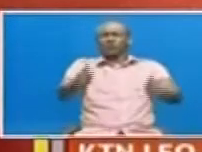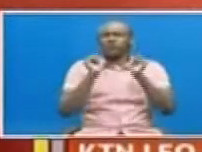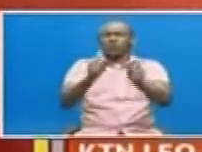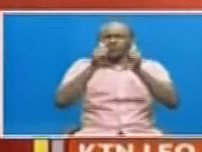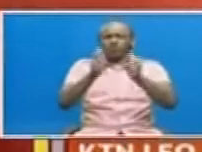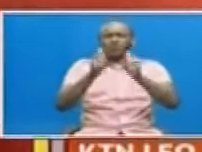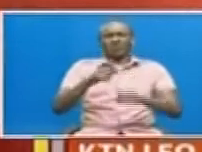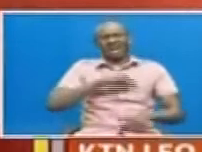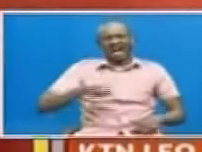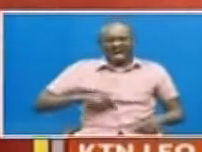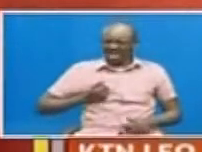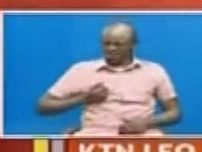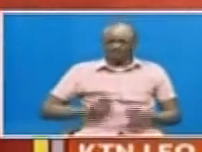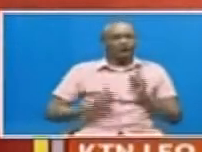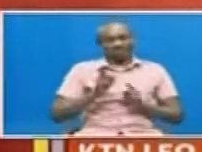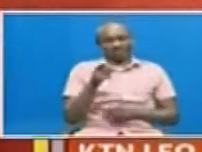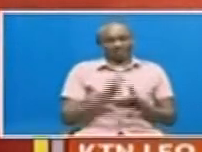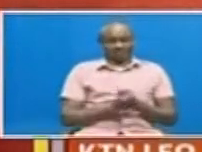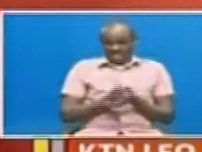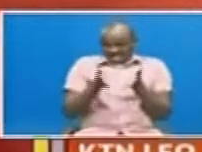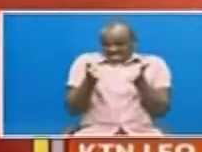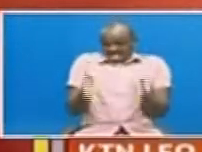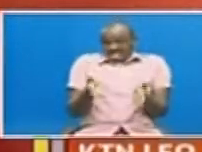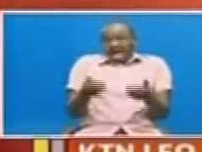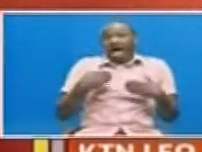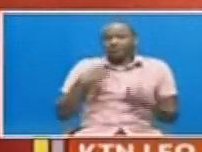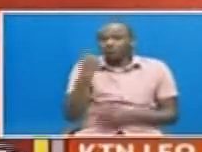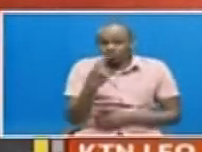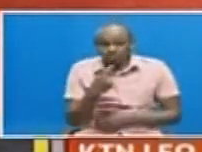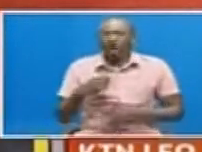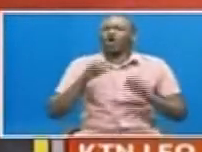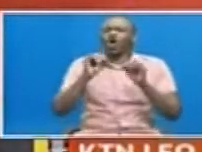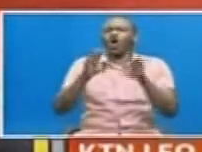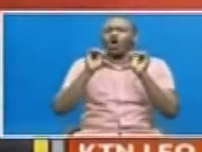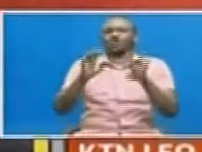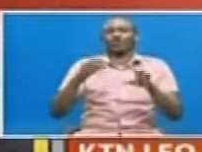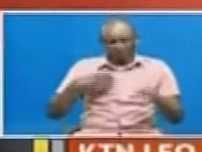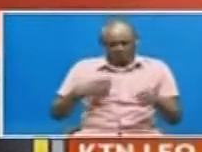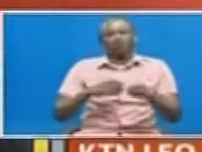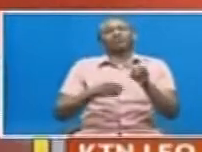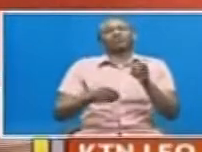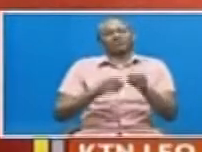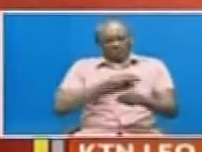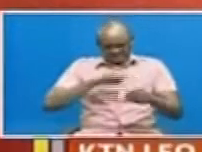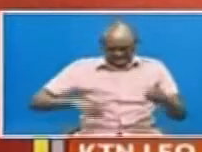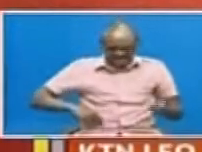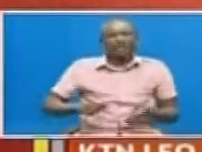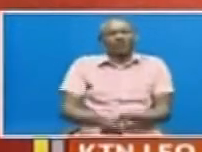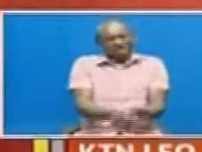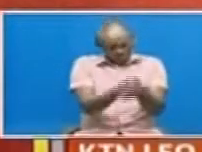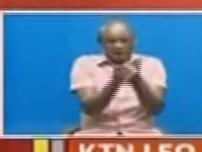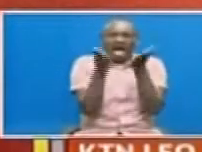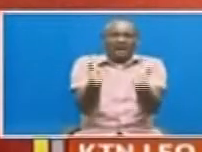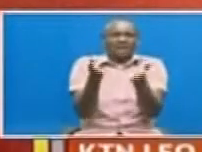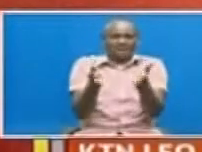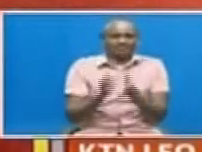sana vipusa wetu. Na kwenye studio sebuleni sina mwingine bali ni kocha mkuu wa timu ya taifa ya Malkia hao,